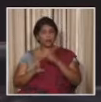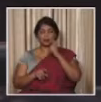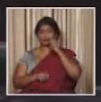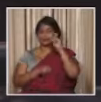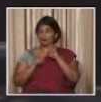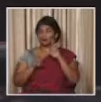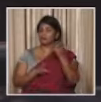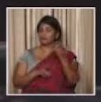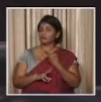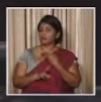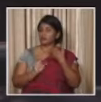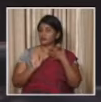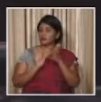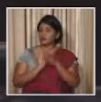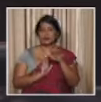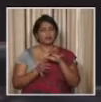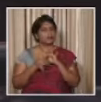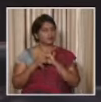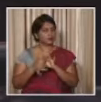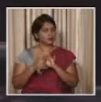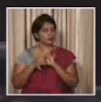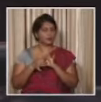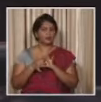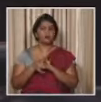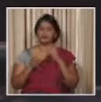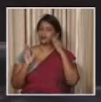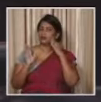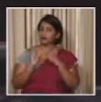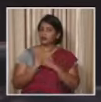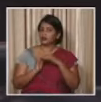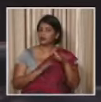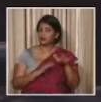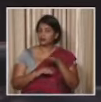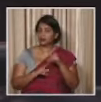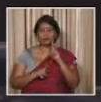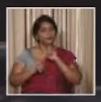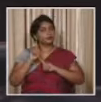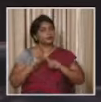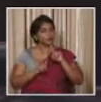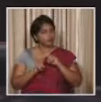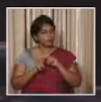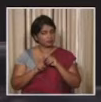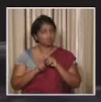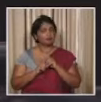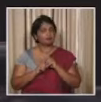පුරවැසියාත් අතර ඒ තියෙන සමාජ සම්මුතිය පිළිබඳ